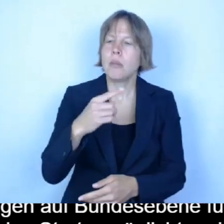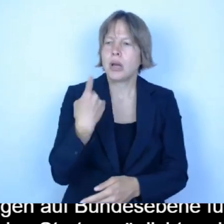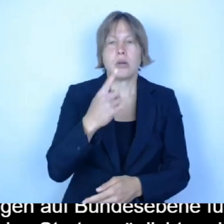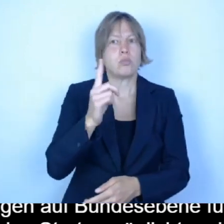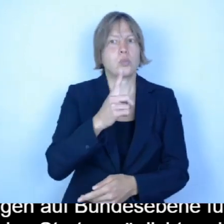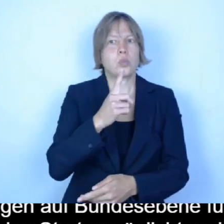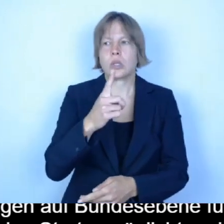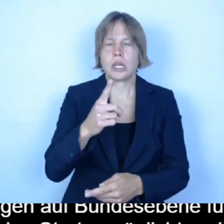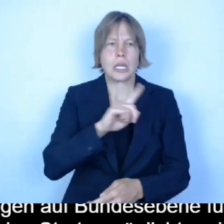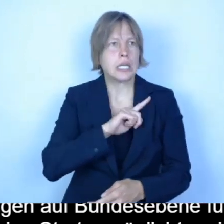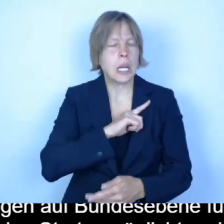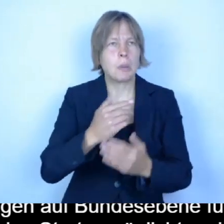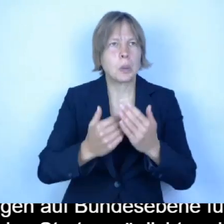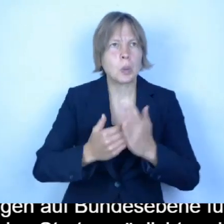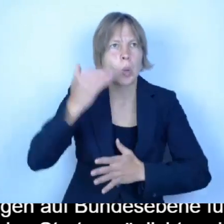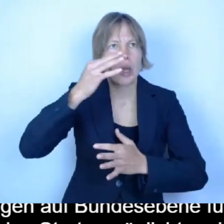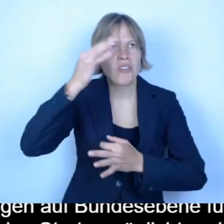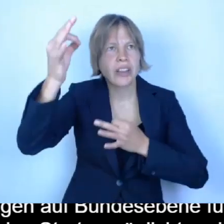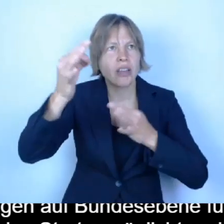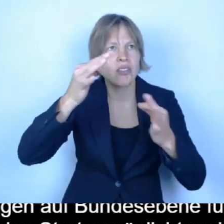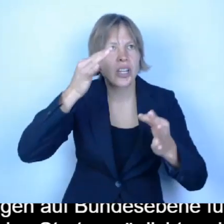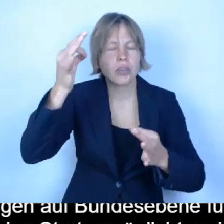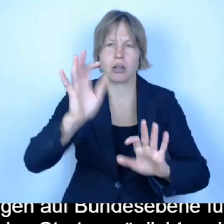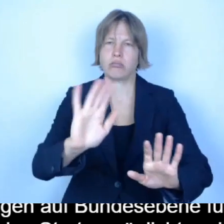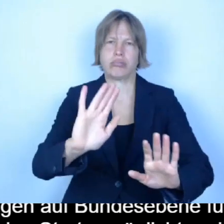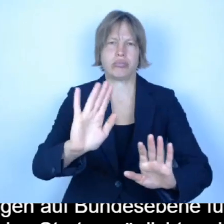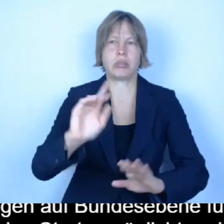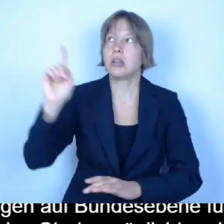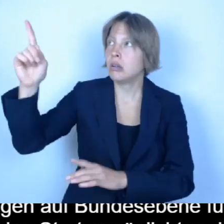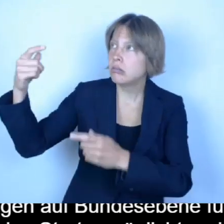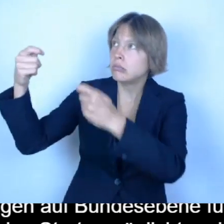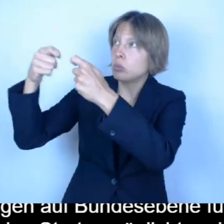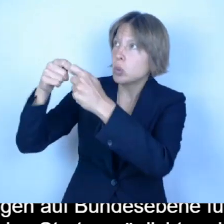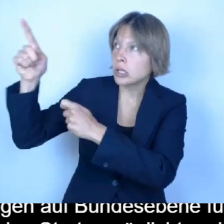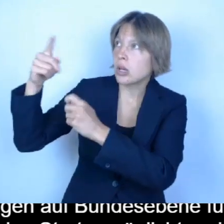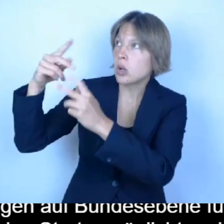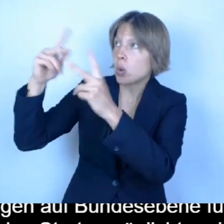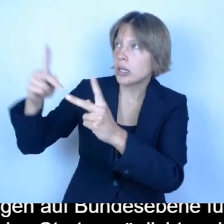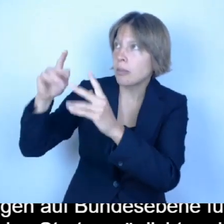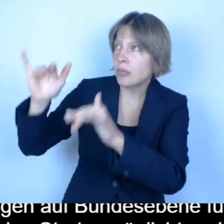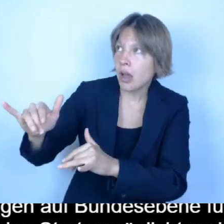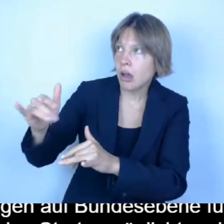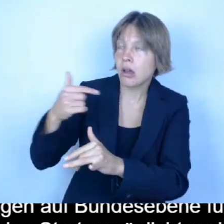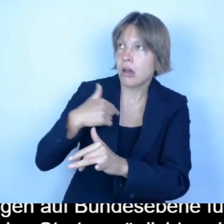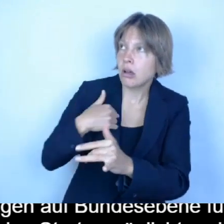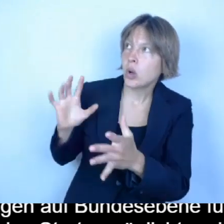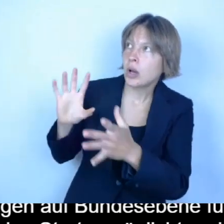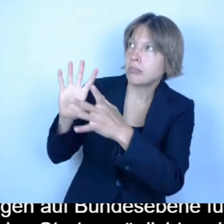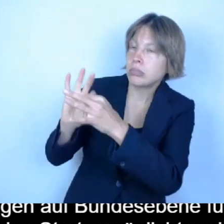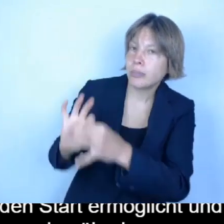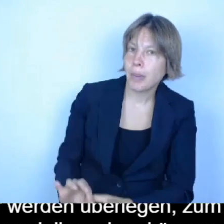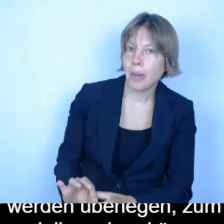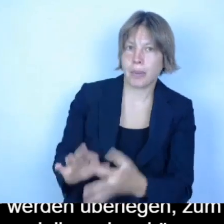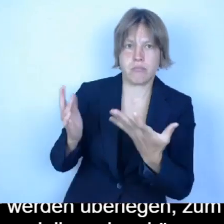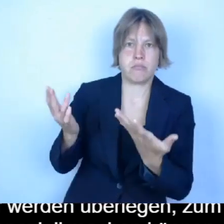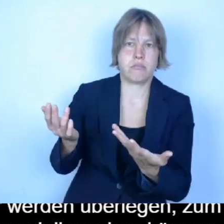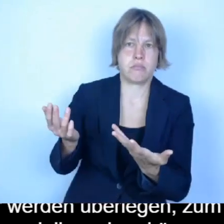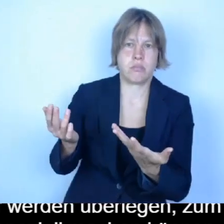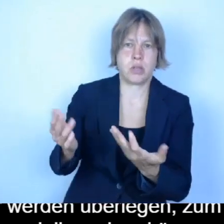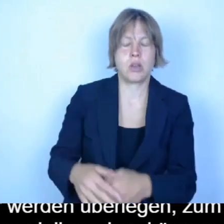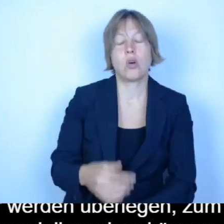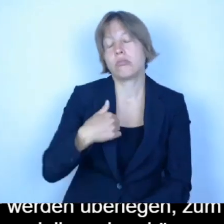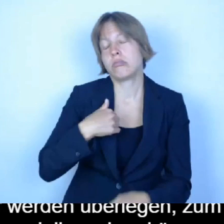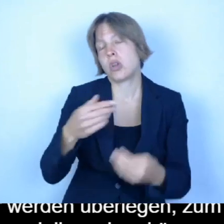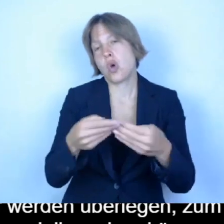längere Zeit angelegt sind, eher beschleunigen. Ich sage Ihnen sehr offen, ich glaube, wir haben so großartige Konzepte. Das gilt übrigens